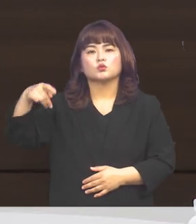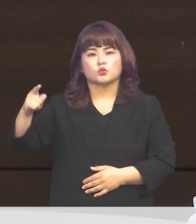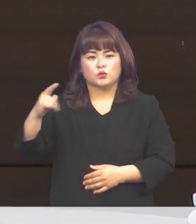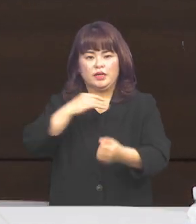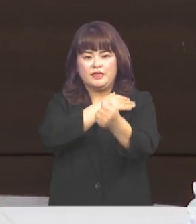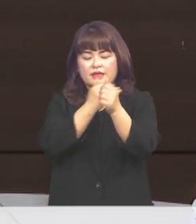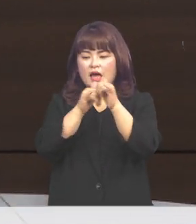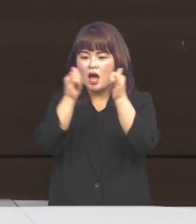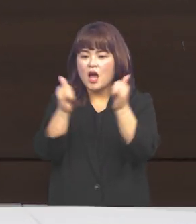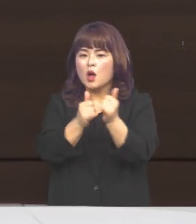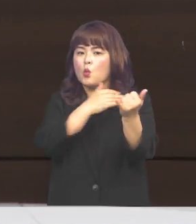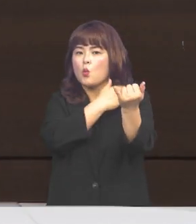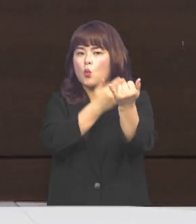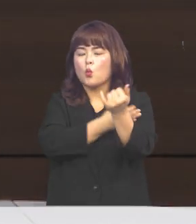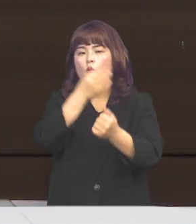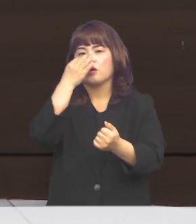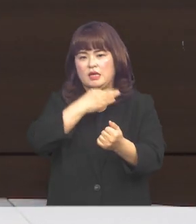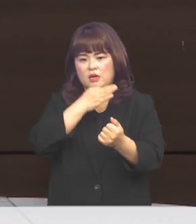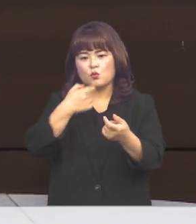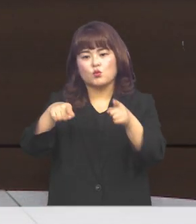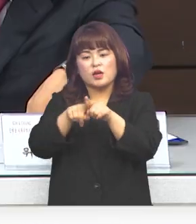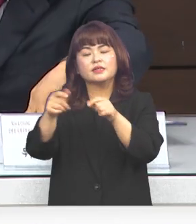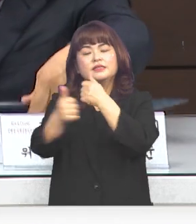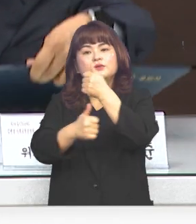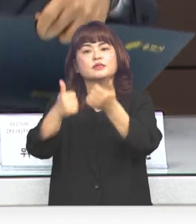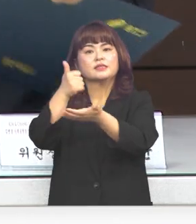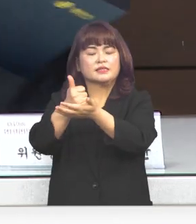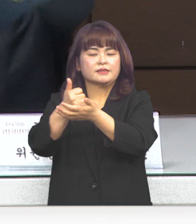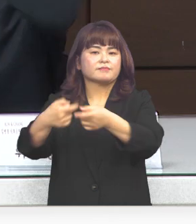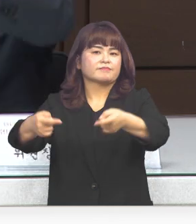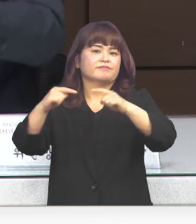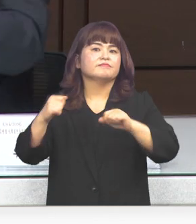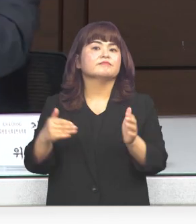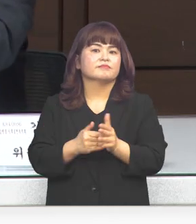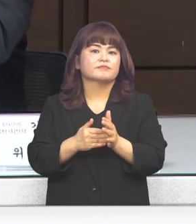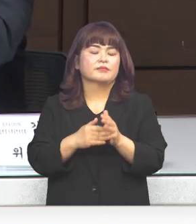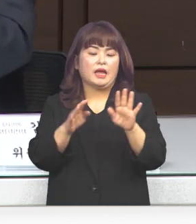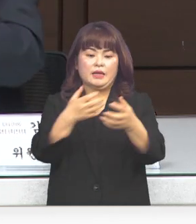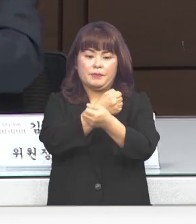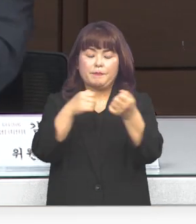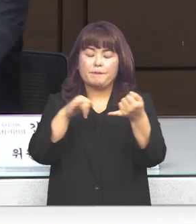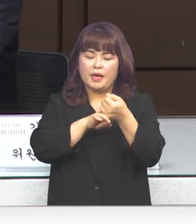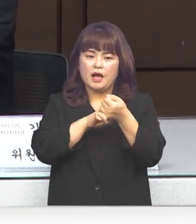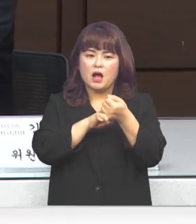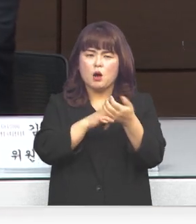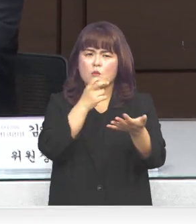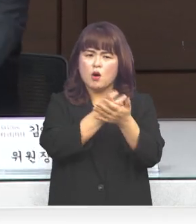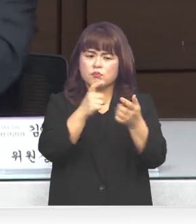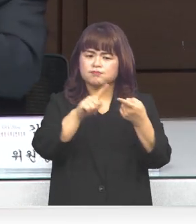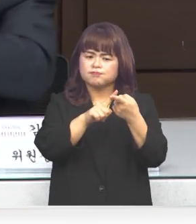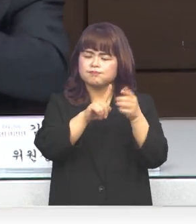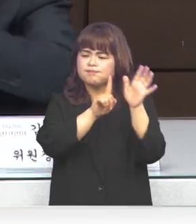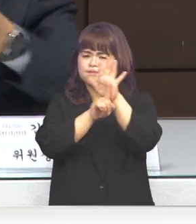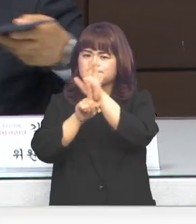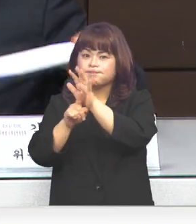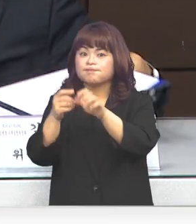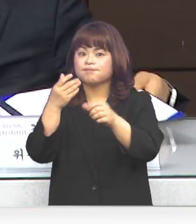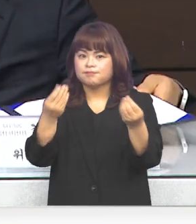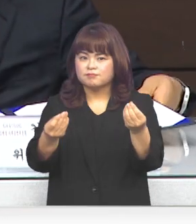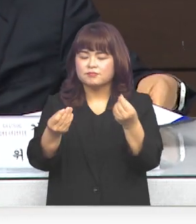김앤장 사회공헌위원회 위원장 등이 참석했습니다. 협약에 따라 시는 법률 교육을 희망하는 청년을